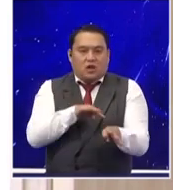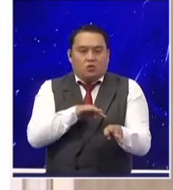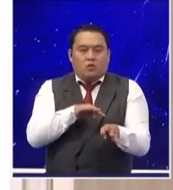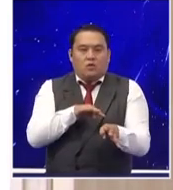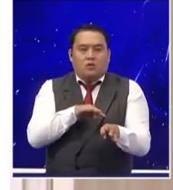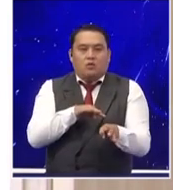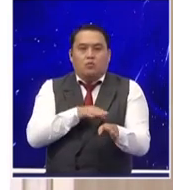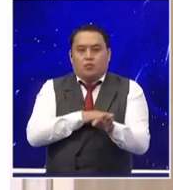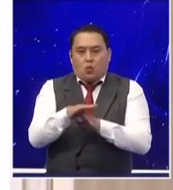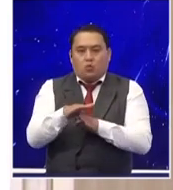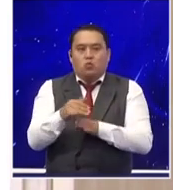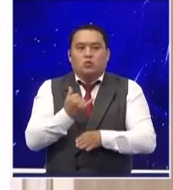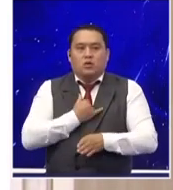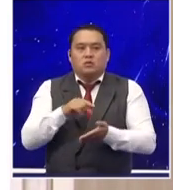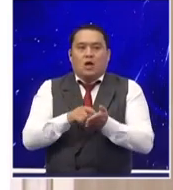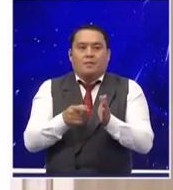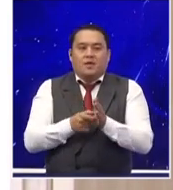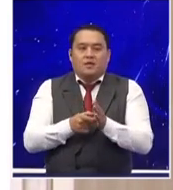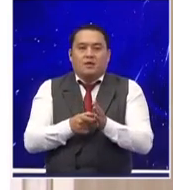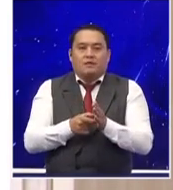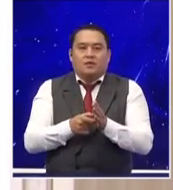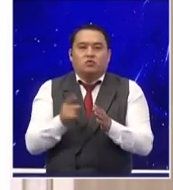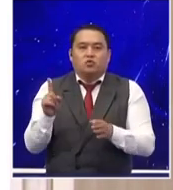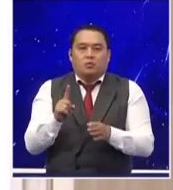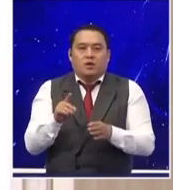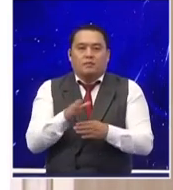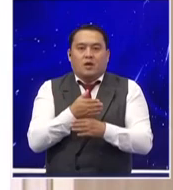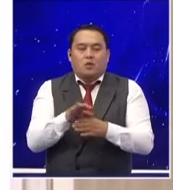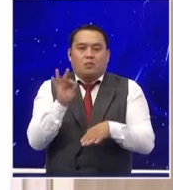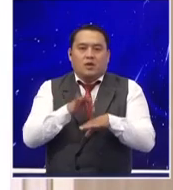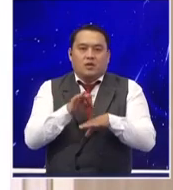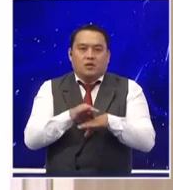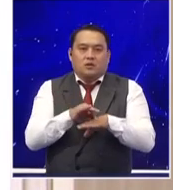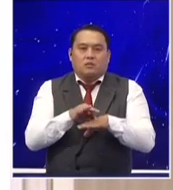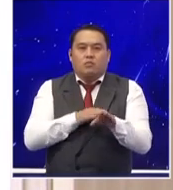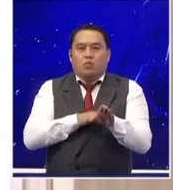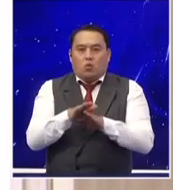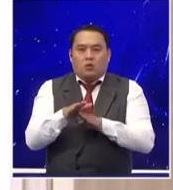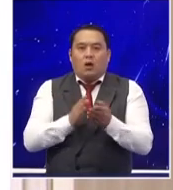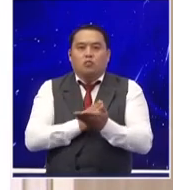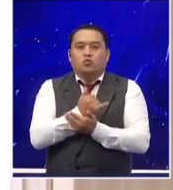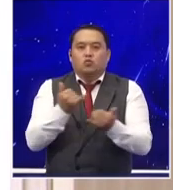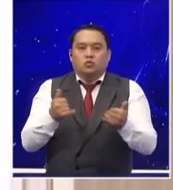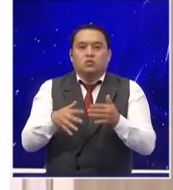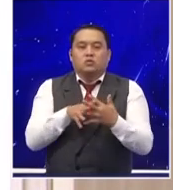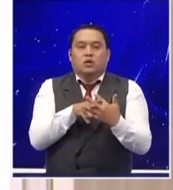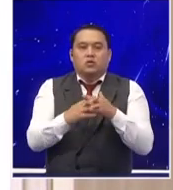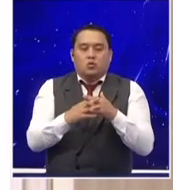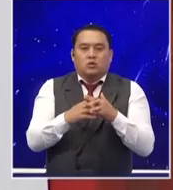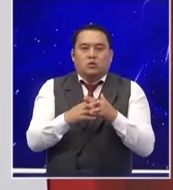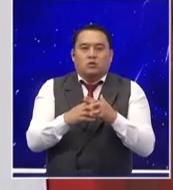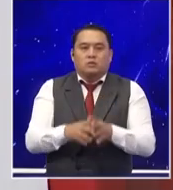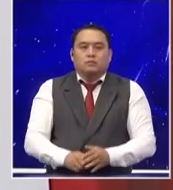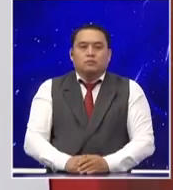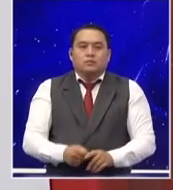санпину все бонусы уносимые те кабинеты фильтры чтоб сортировать барных теперь отстающих полностью обслужен носили дисплей тысяч населения